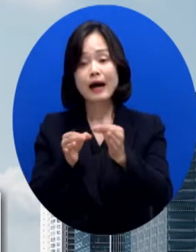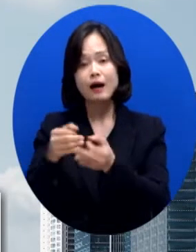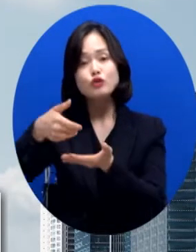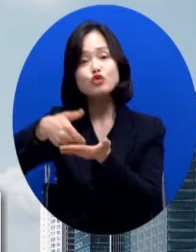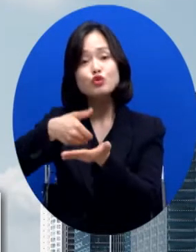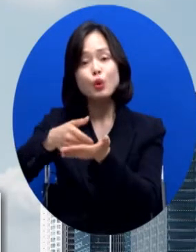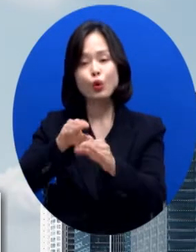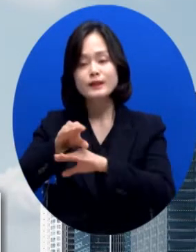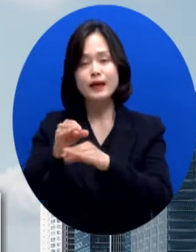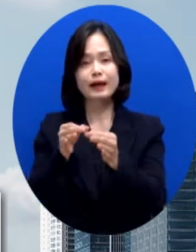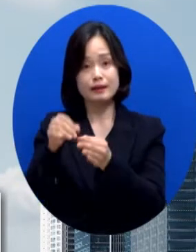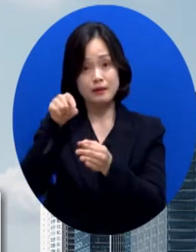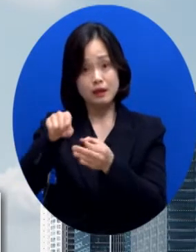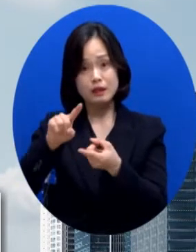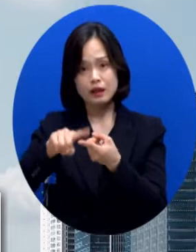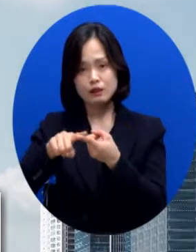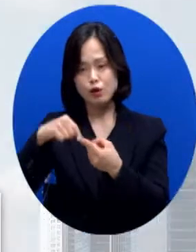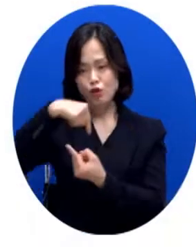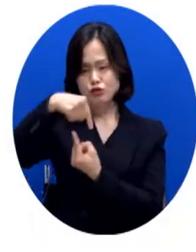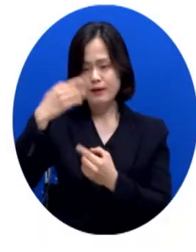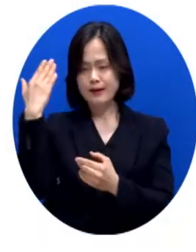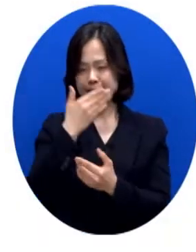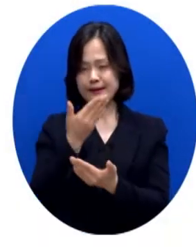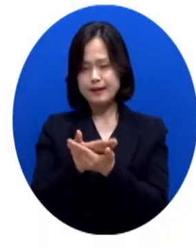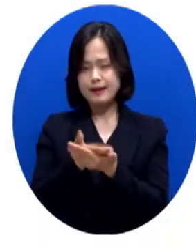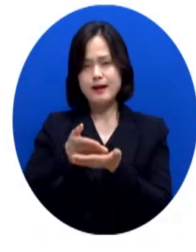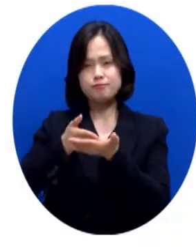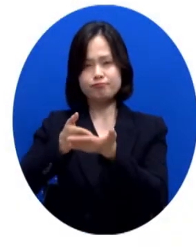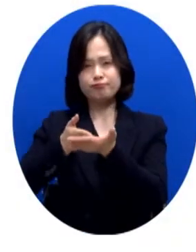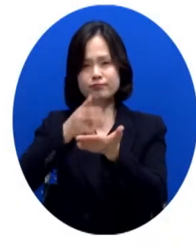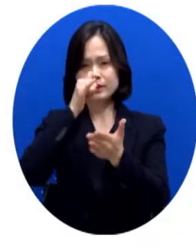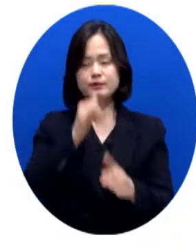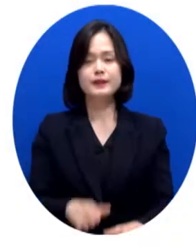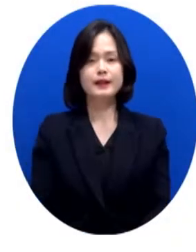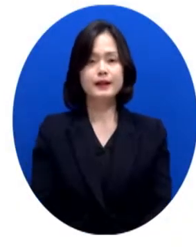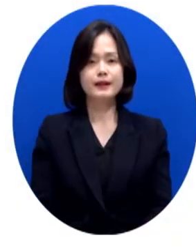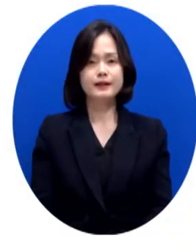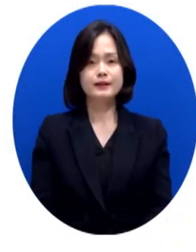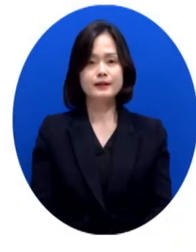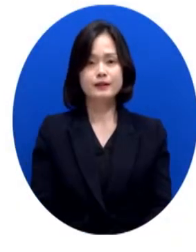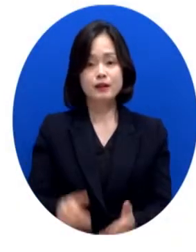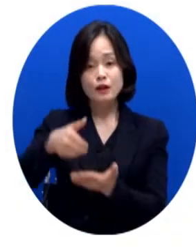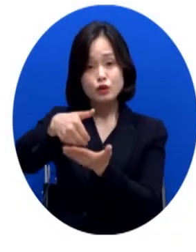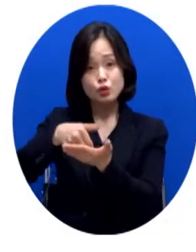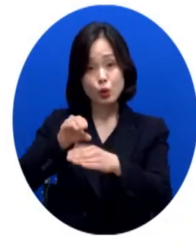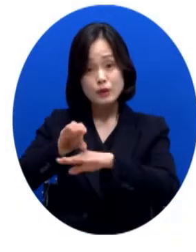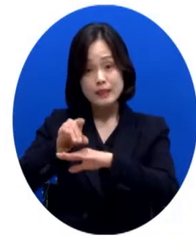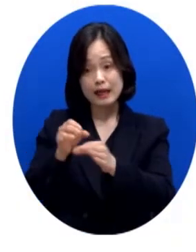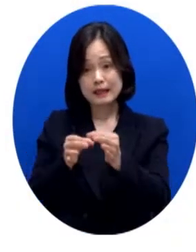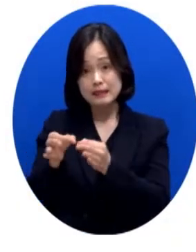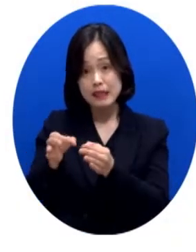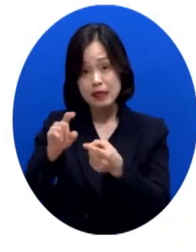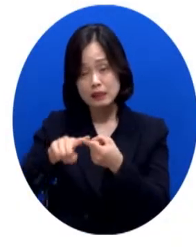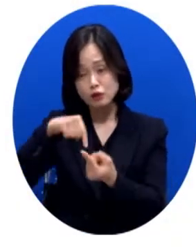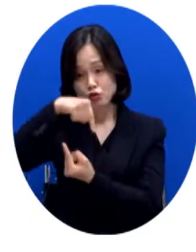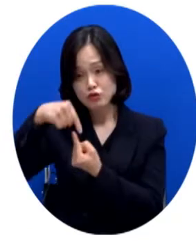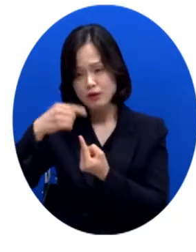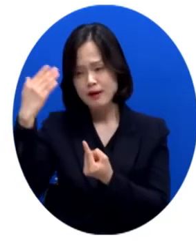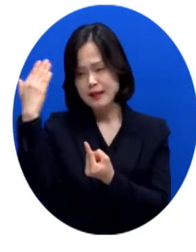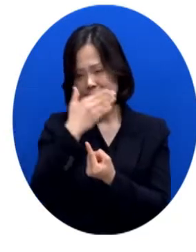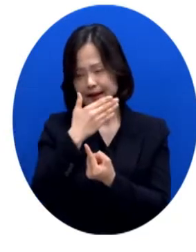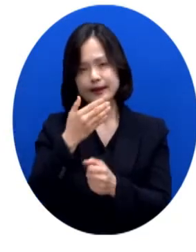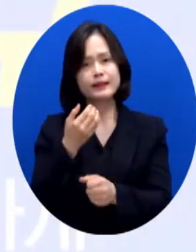촉구하는 서명운동에 돌입했습니다 교통 연대는 중고차 시장 개방 논의 를 소비자 관점에서 풀어